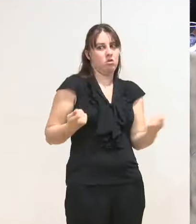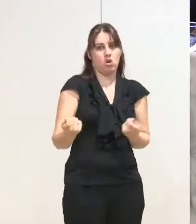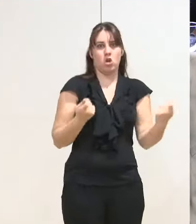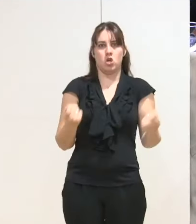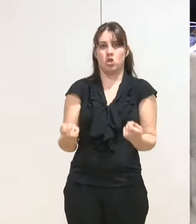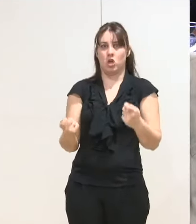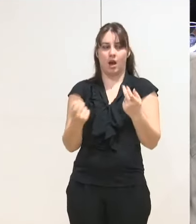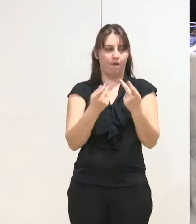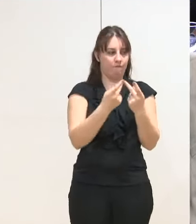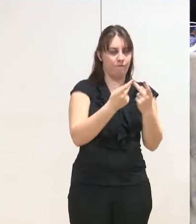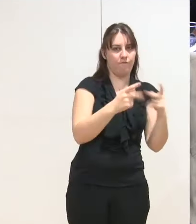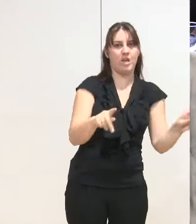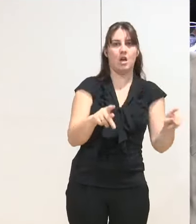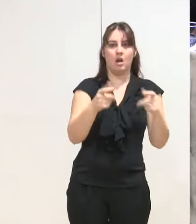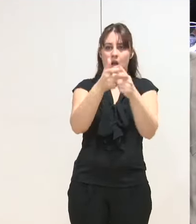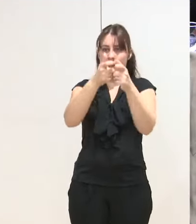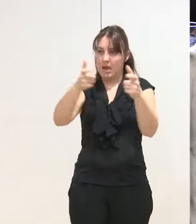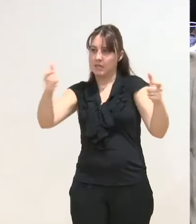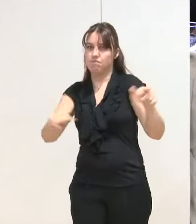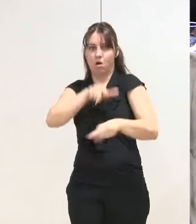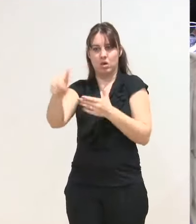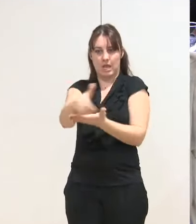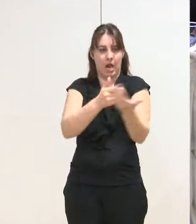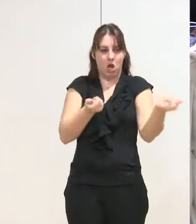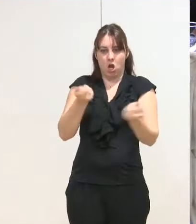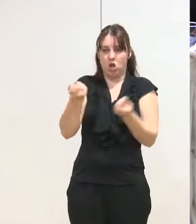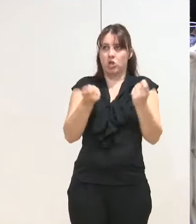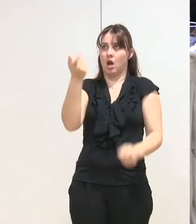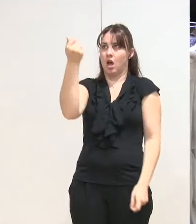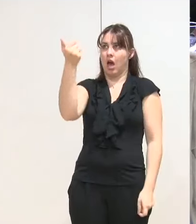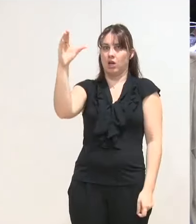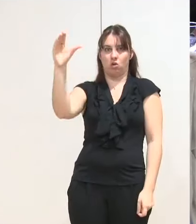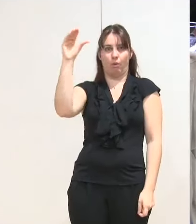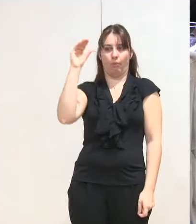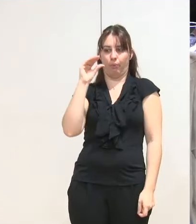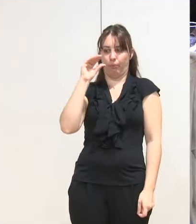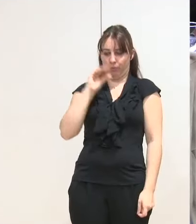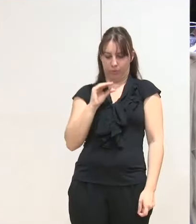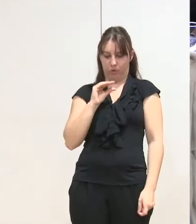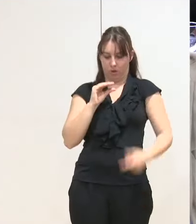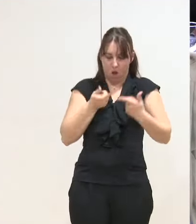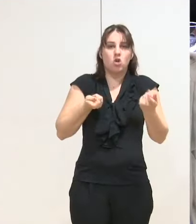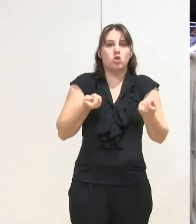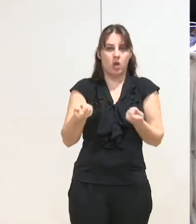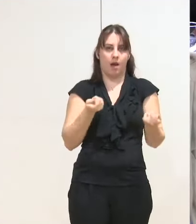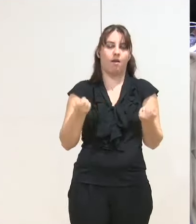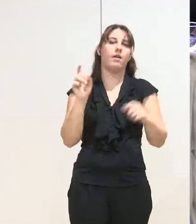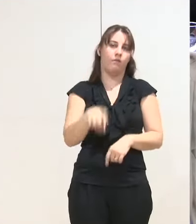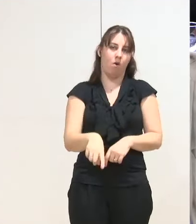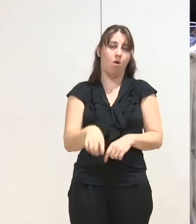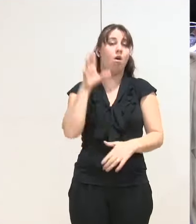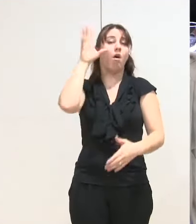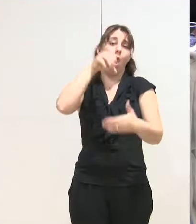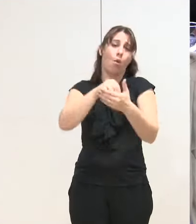publics l'ensemble de ses équipements avec de moins en moins d'argent le tout dans un contexte de